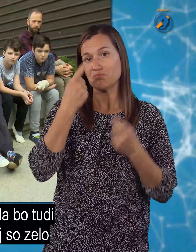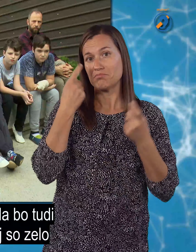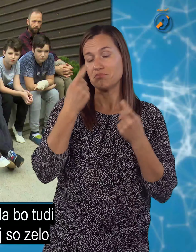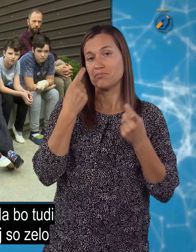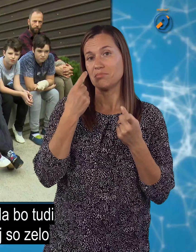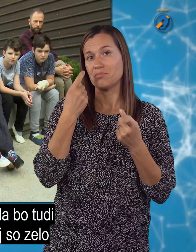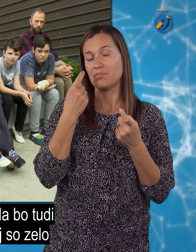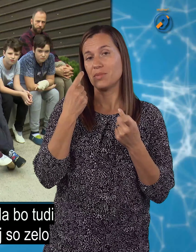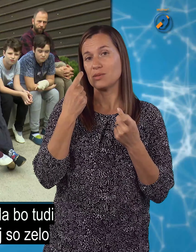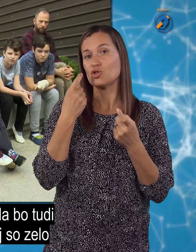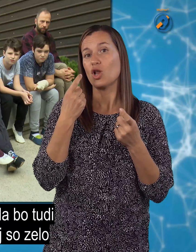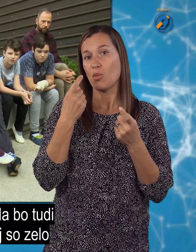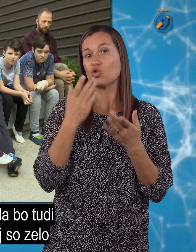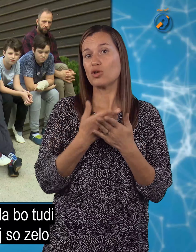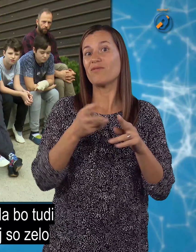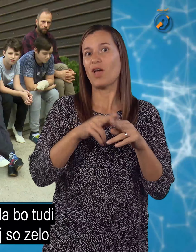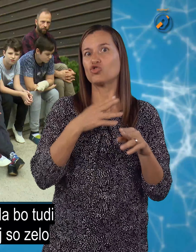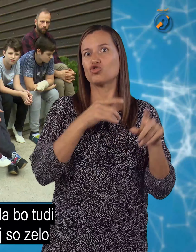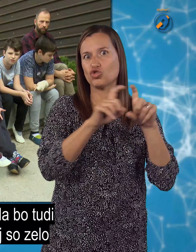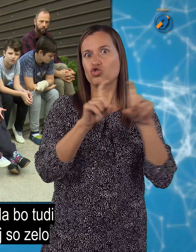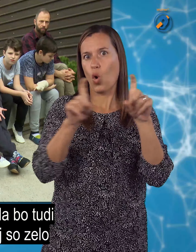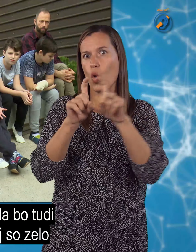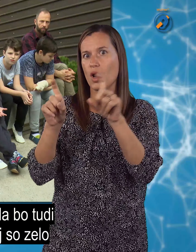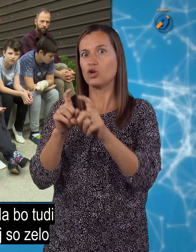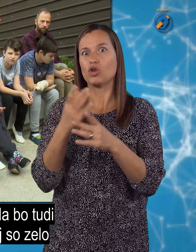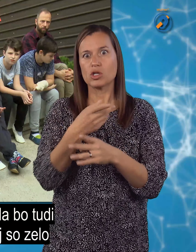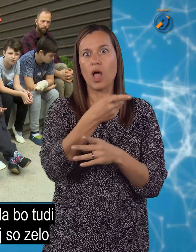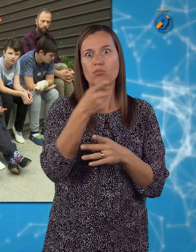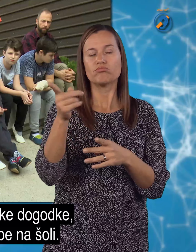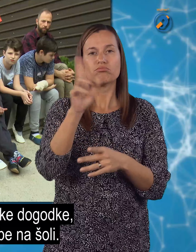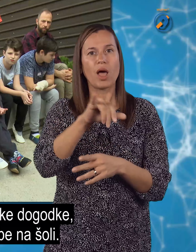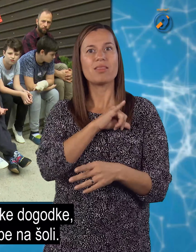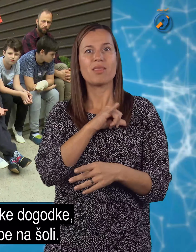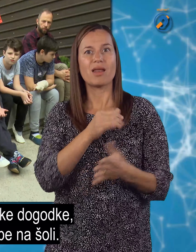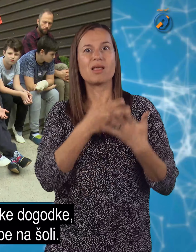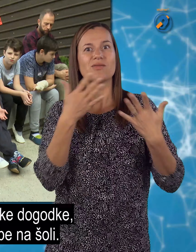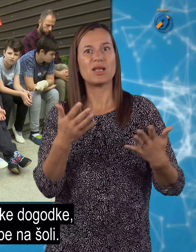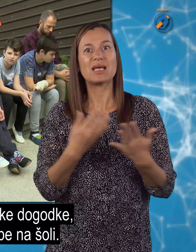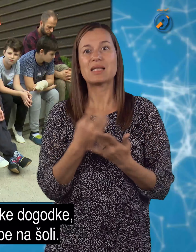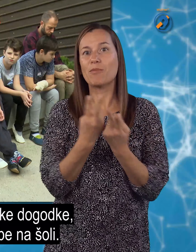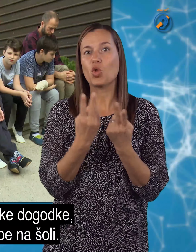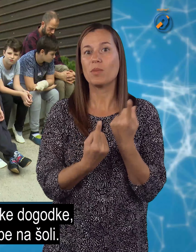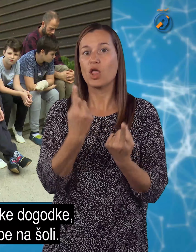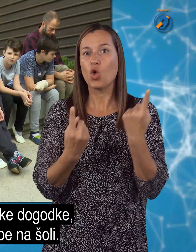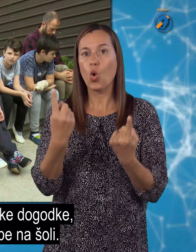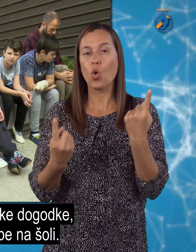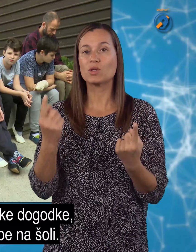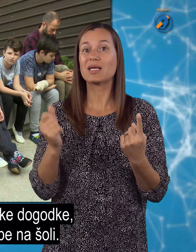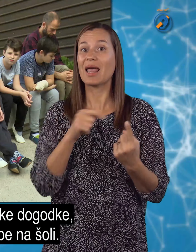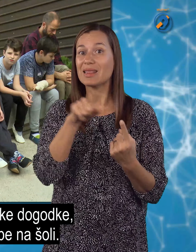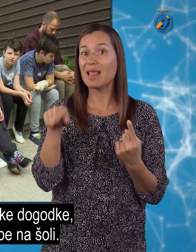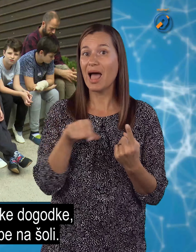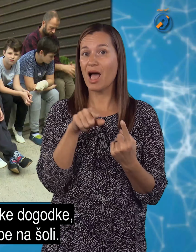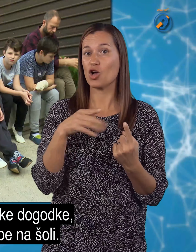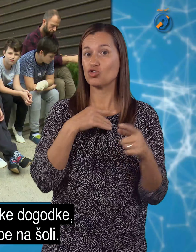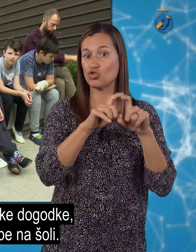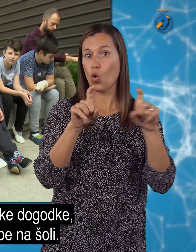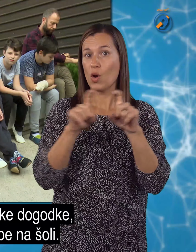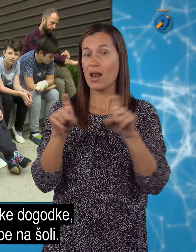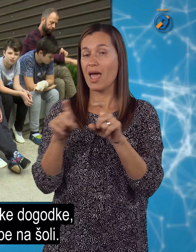Predvidevamo tudi več šol. Že zdaj so zelo zainteresirane za neke take dogodke, da